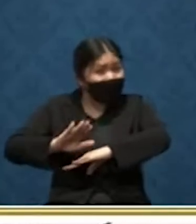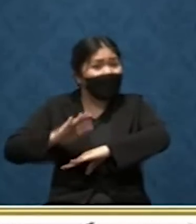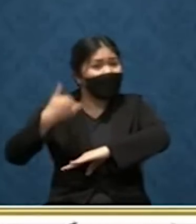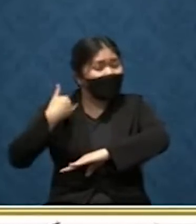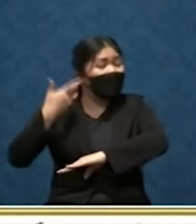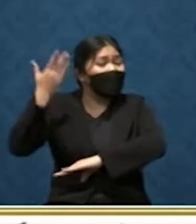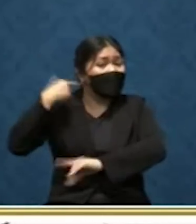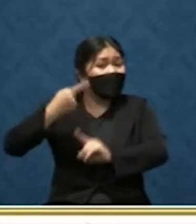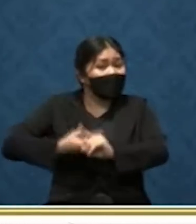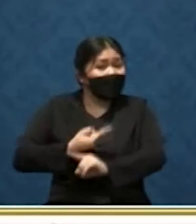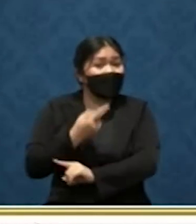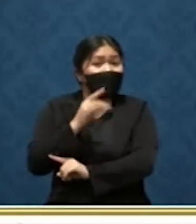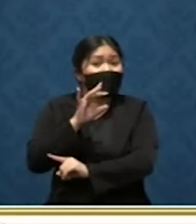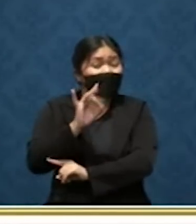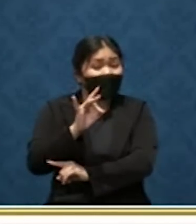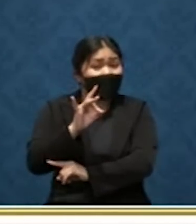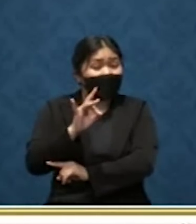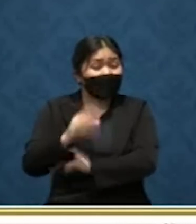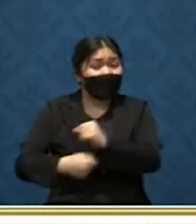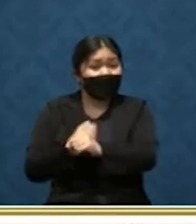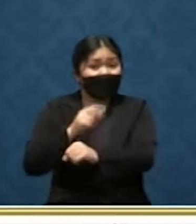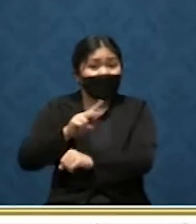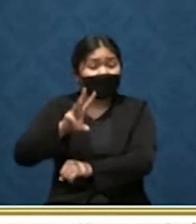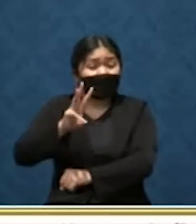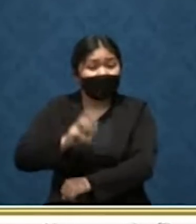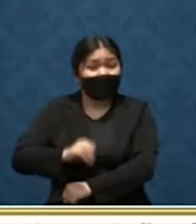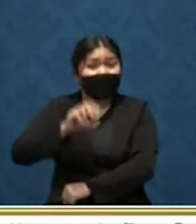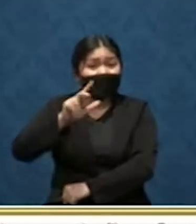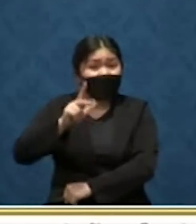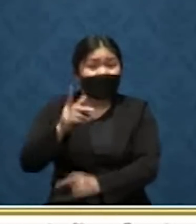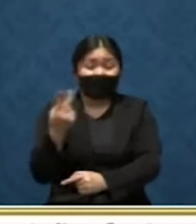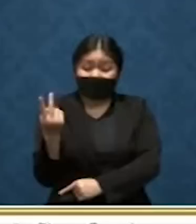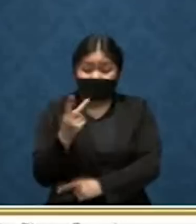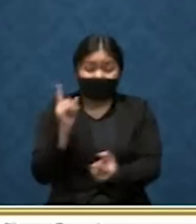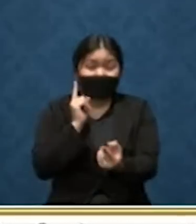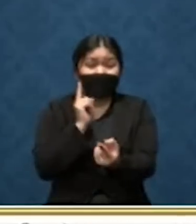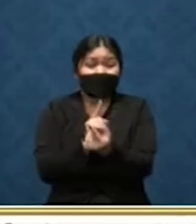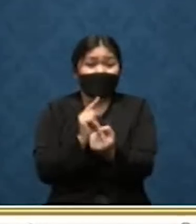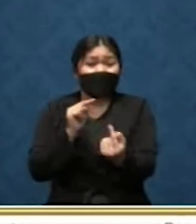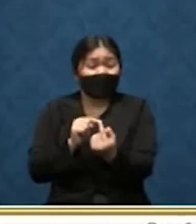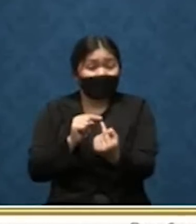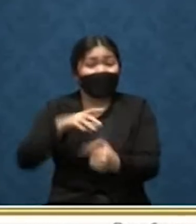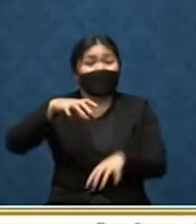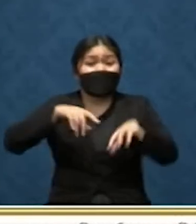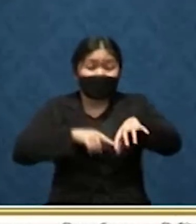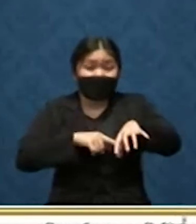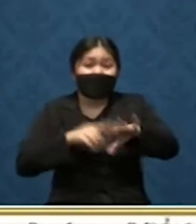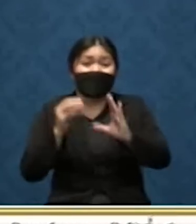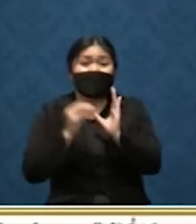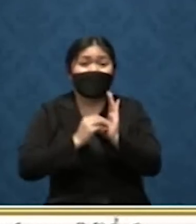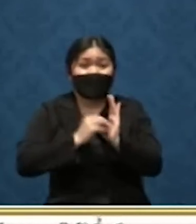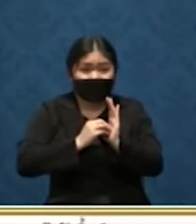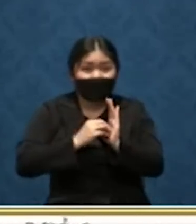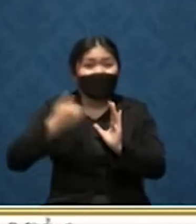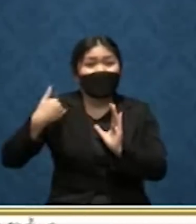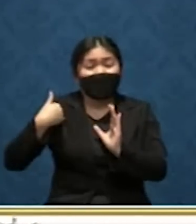่เมื่อเดอนสงหา 63สองคนนี้พบปะกันที่สำนักงานของหยาไยในกรงเทพโดยตัว